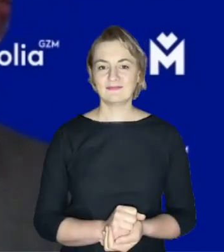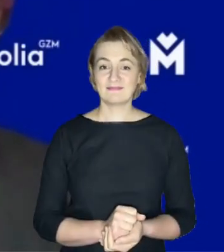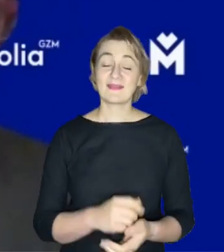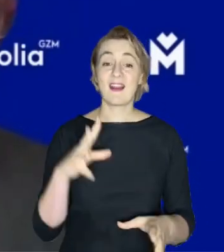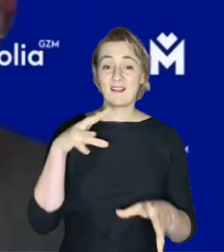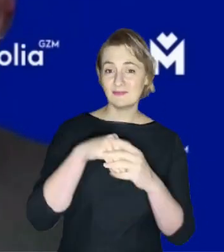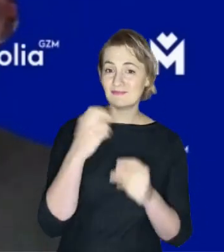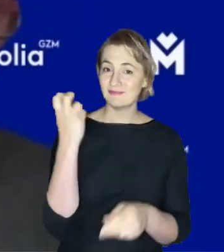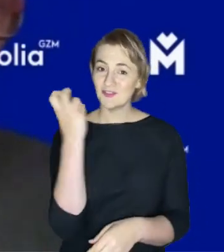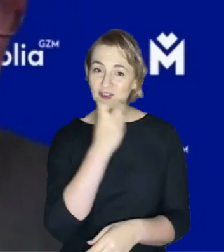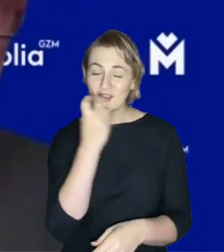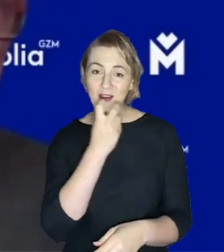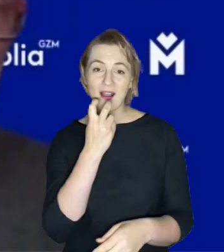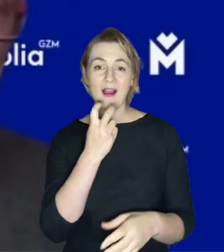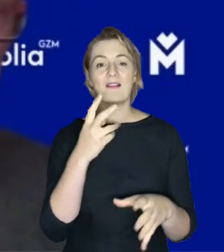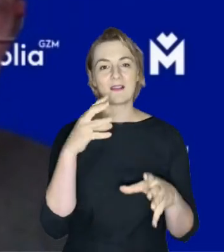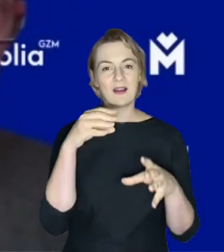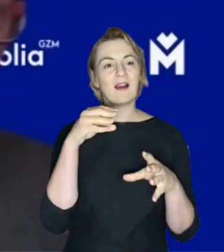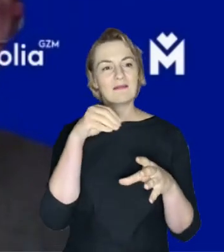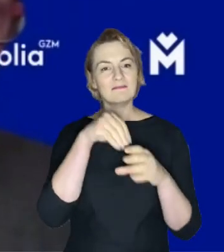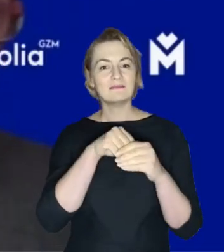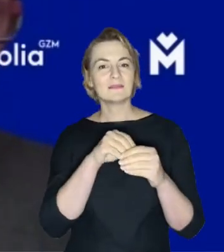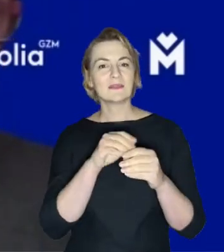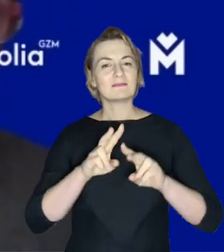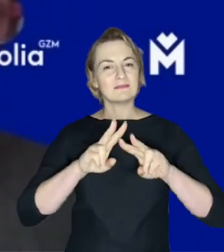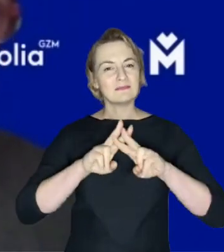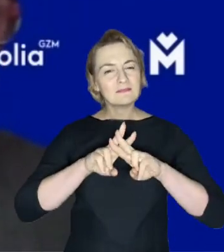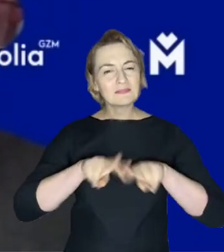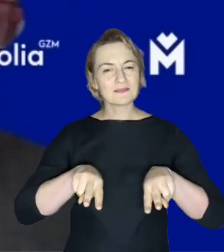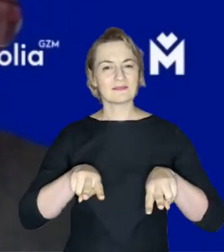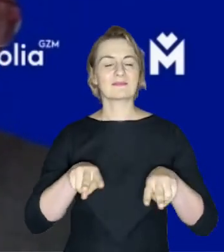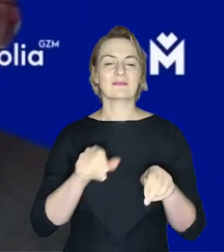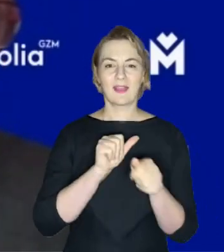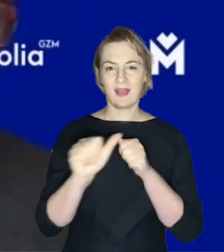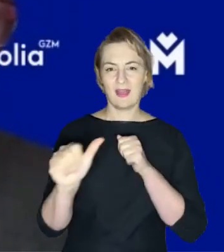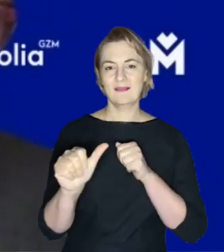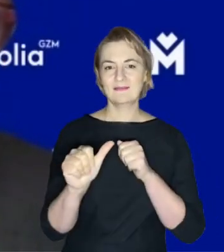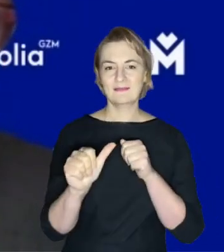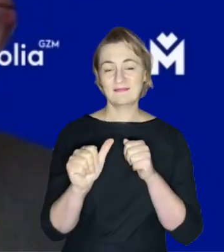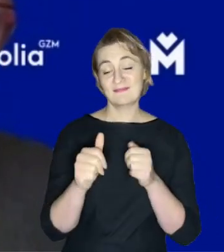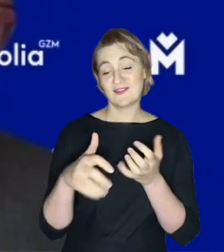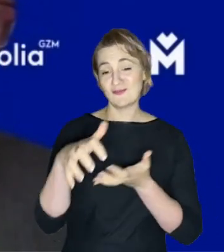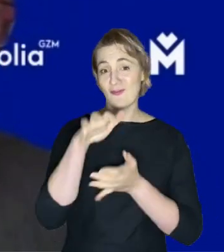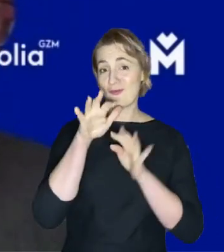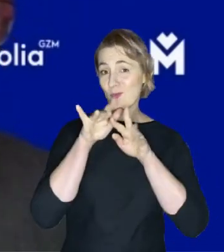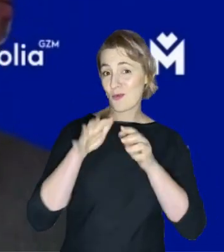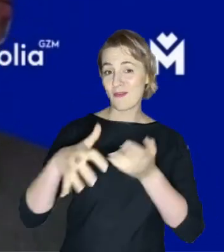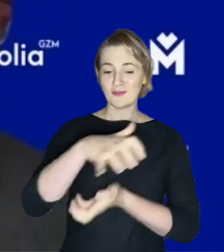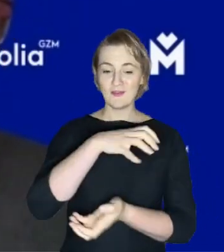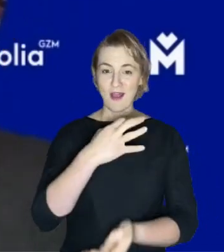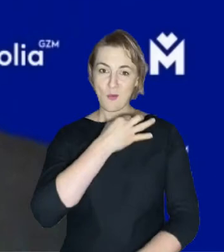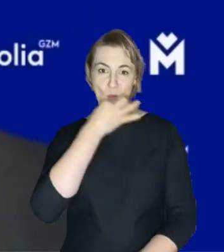interesujące, zostawiałeś swój ślad i no, przyczyniałeś do tego, żeby świat był lepszy.